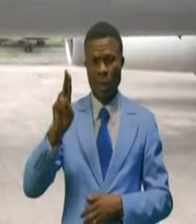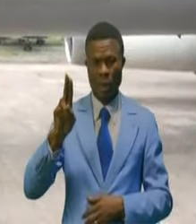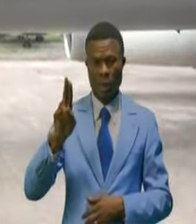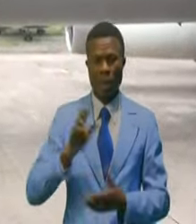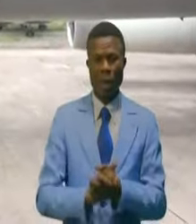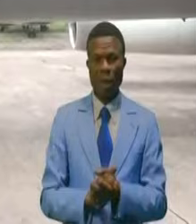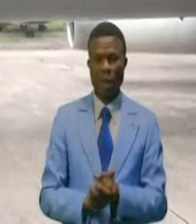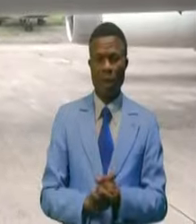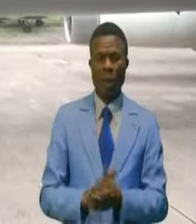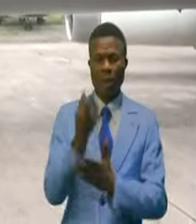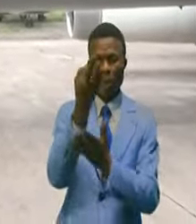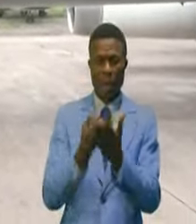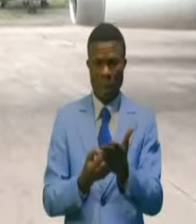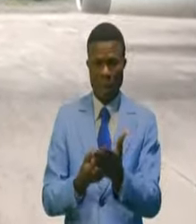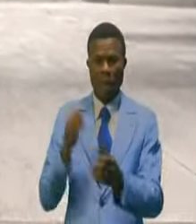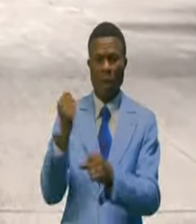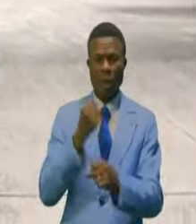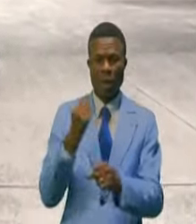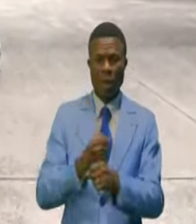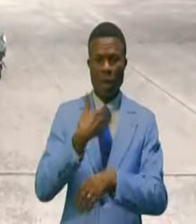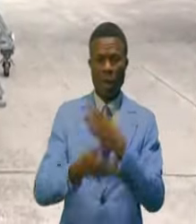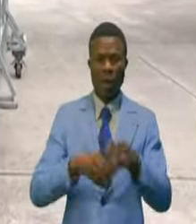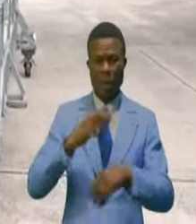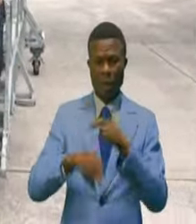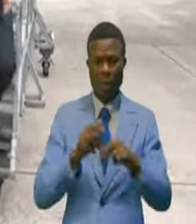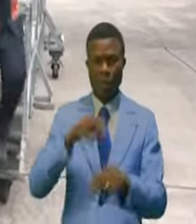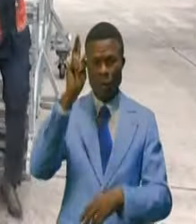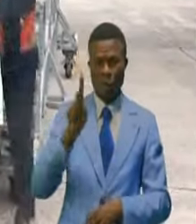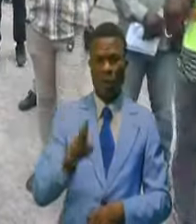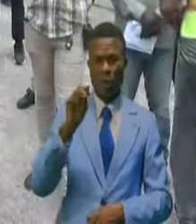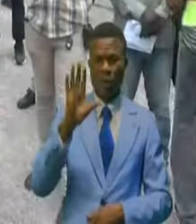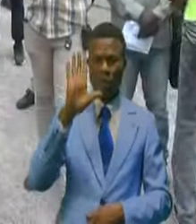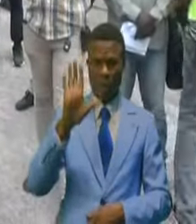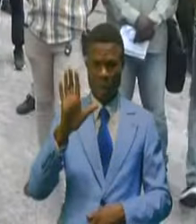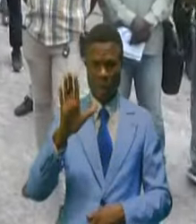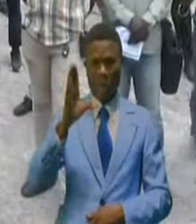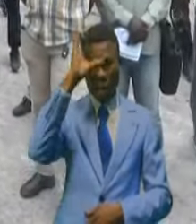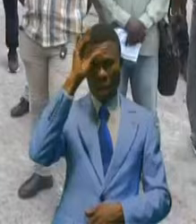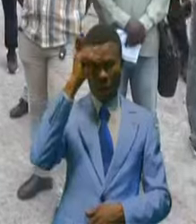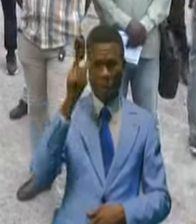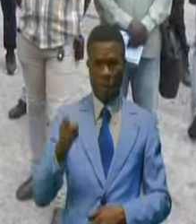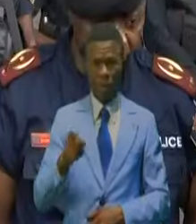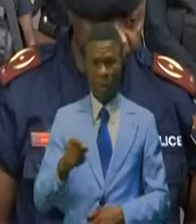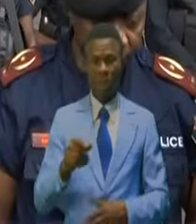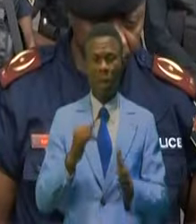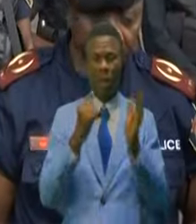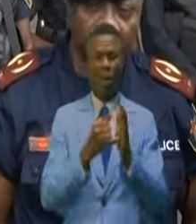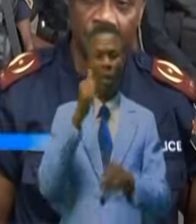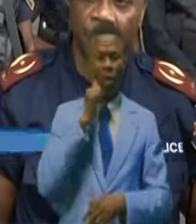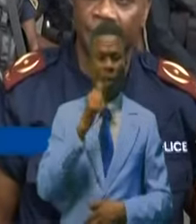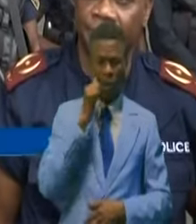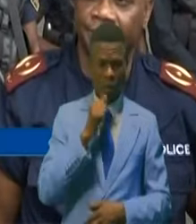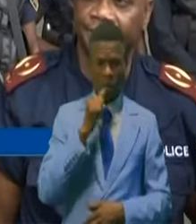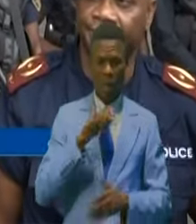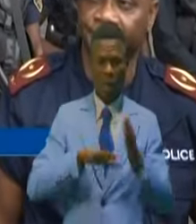été remis au service national? C'est 325, 319 garçons et 6 filles. Ils viennent de